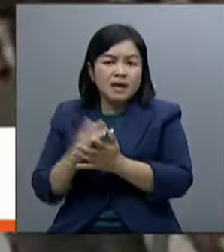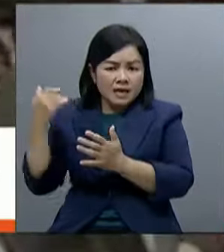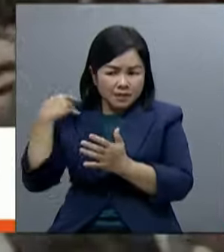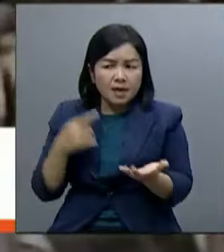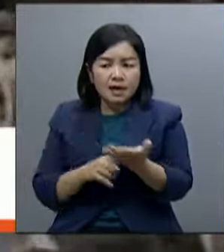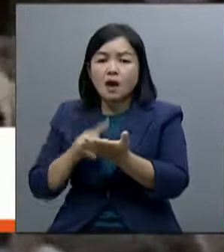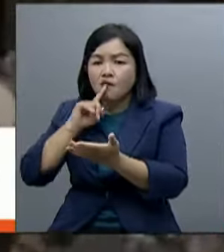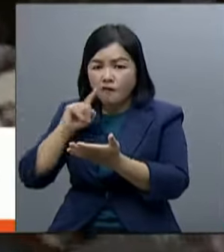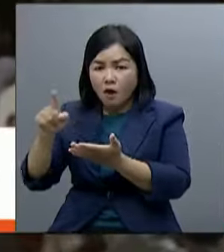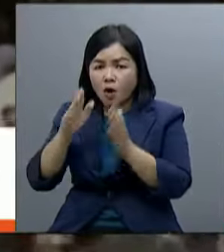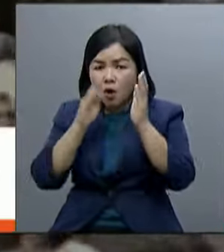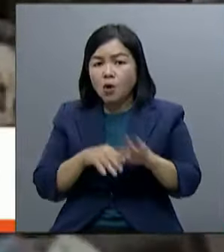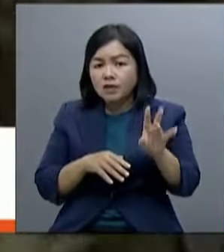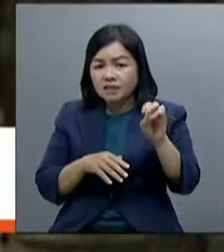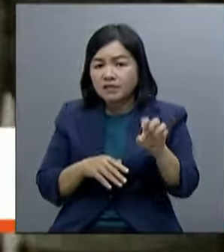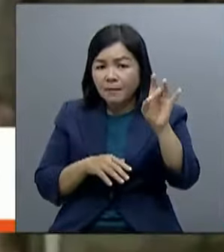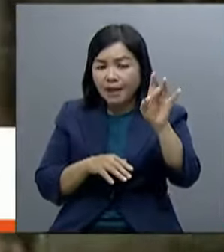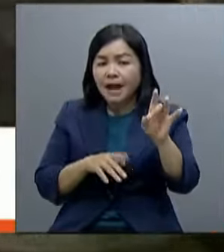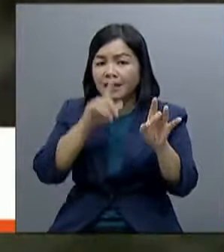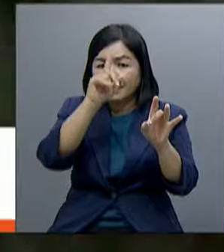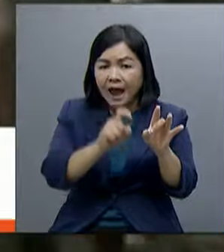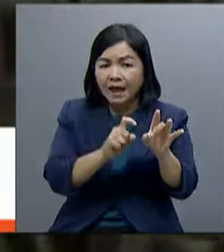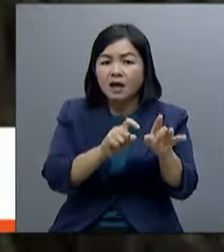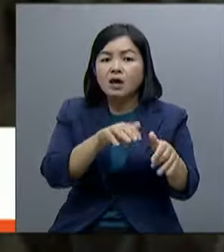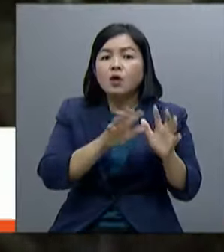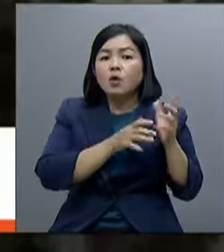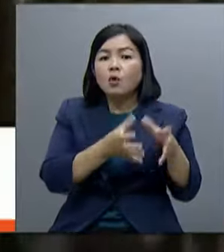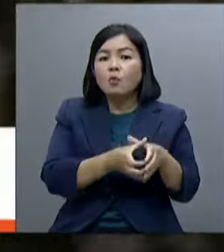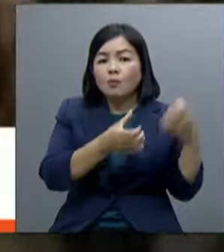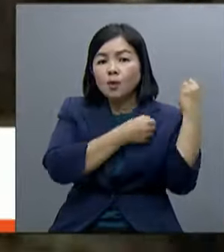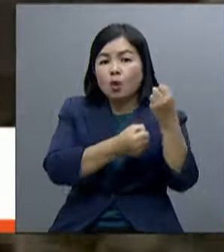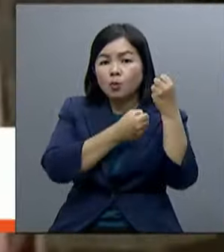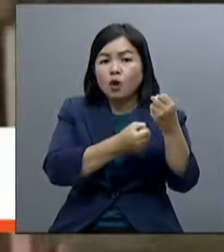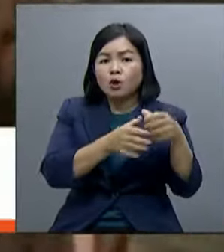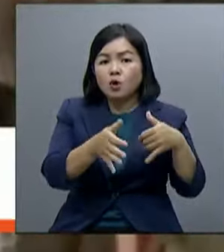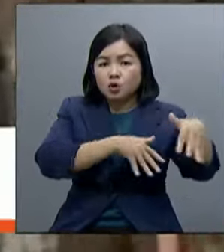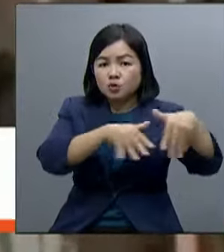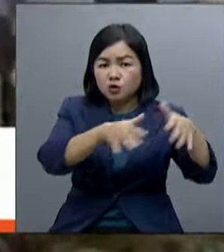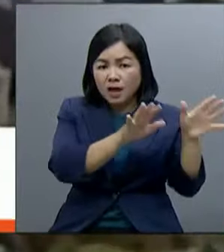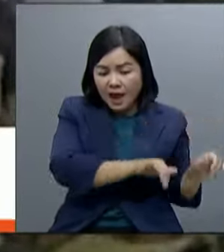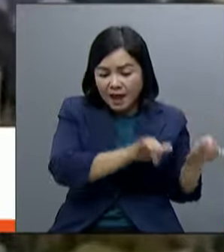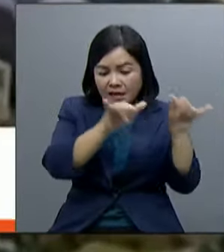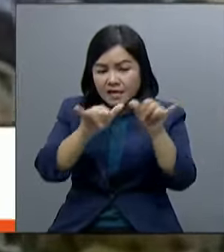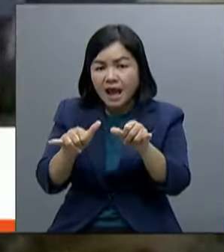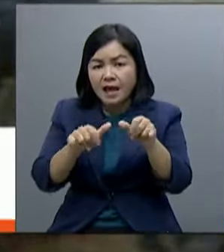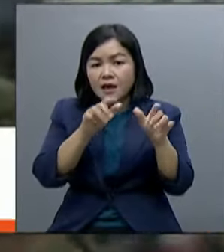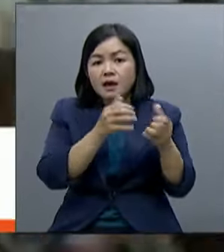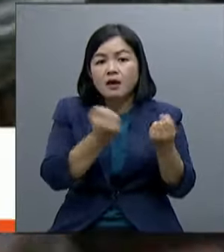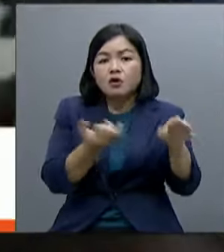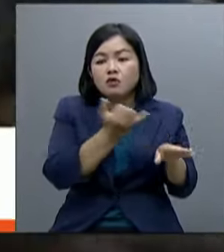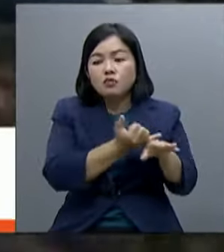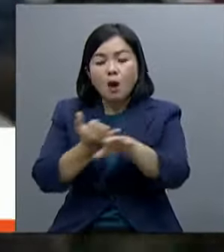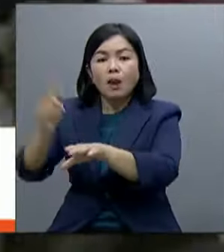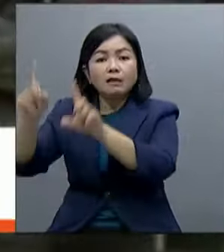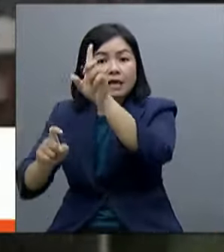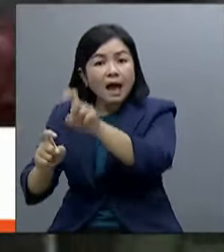เสียชีวิต 78คนจากการขนย้ายไปยังค่ายอิงคยุทธบริหารซึ่งพนักงานอัยการได้ยื่นคำร้องต่อศาลเพื่อให้มีคำสั่ง